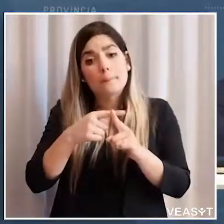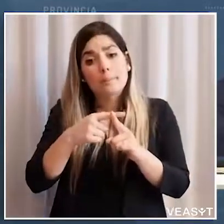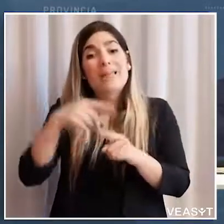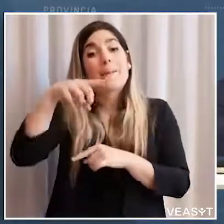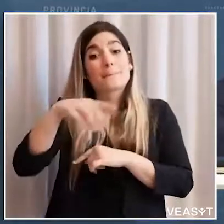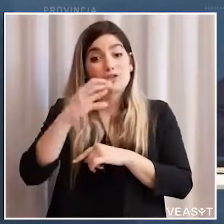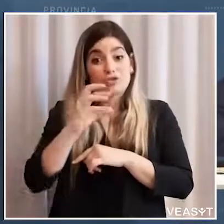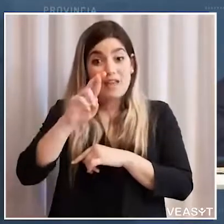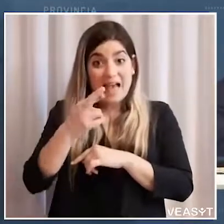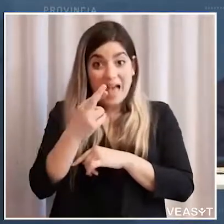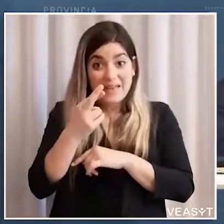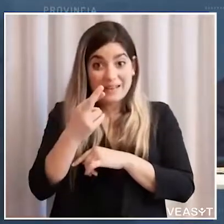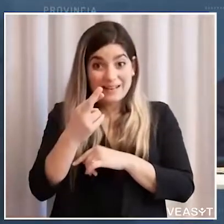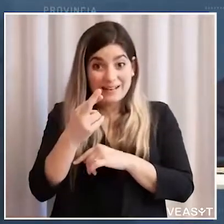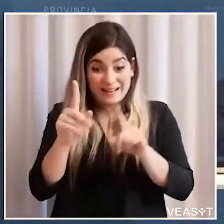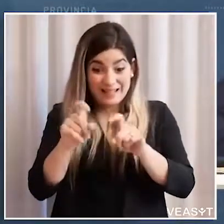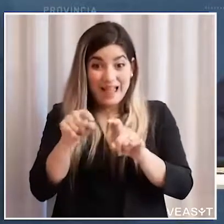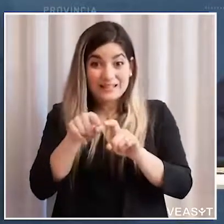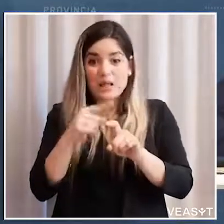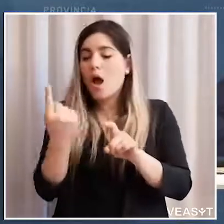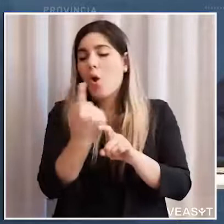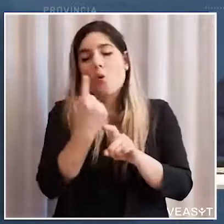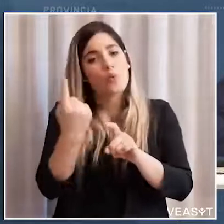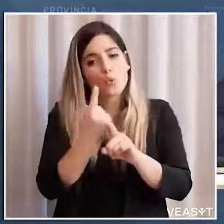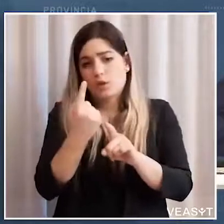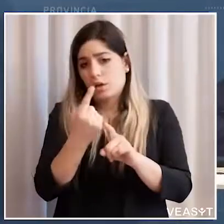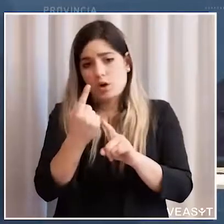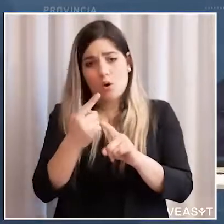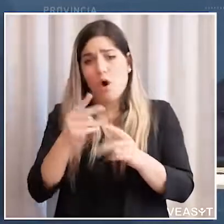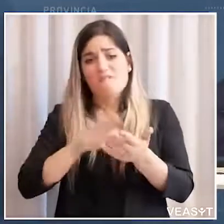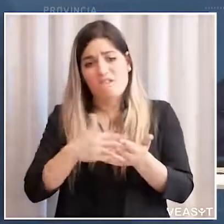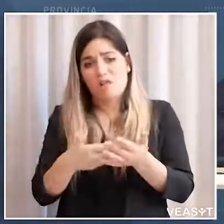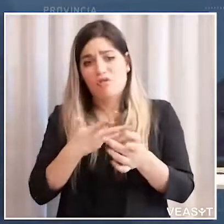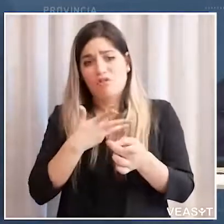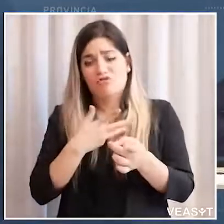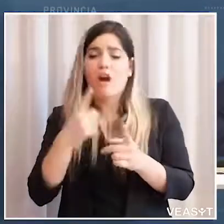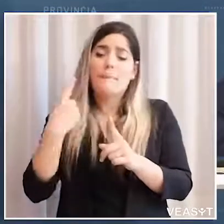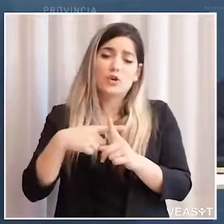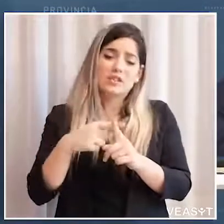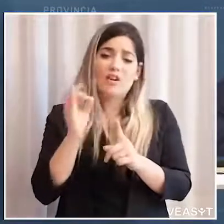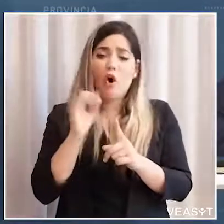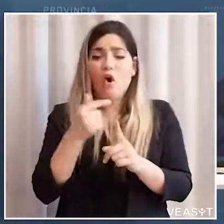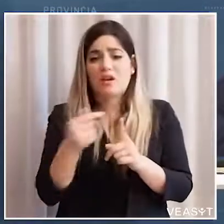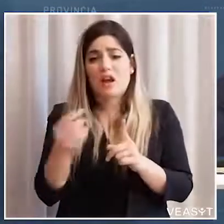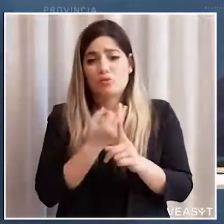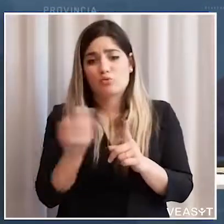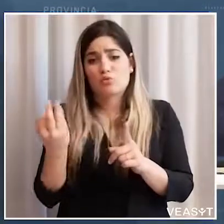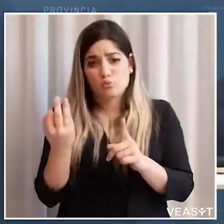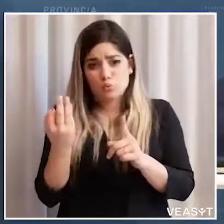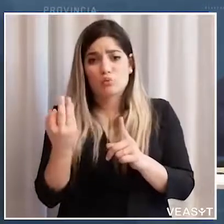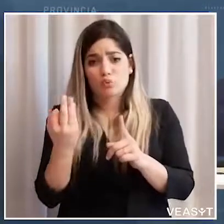uno al momento il pitcher e gold standard è l'unico che veramente validato se uno è positivo non positivo o è